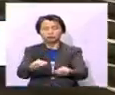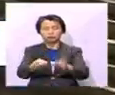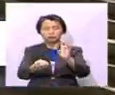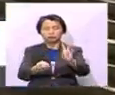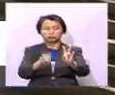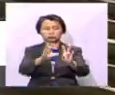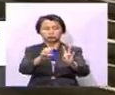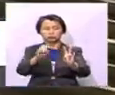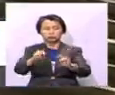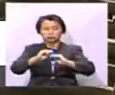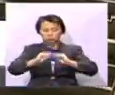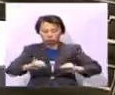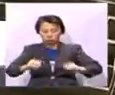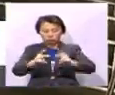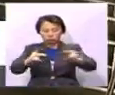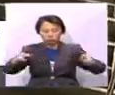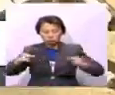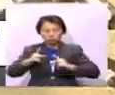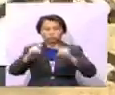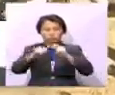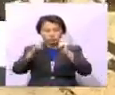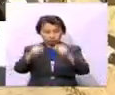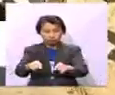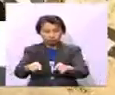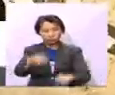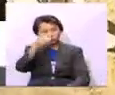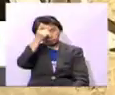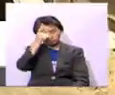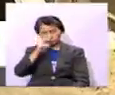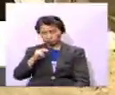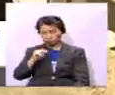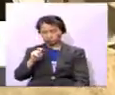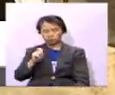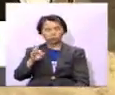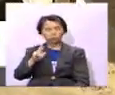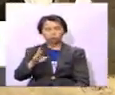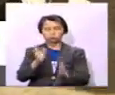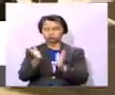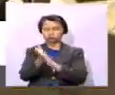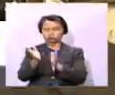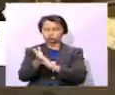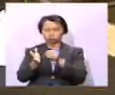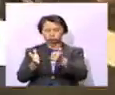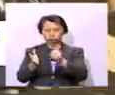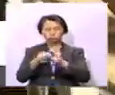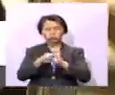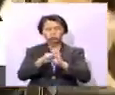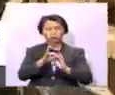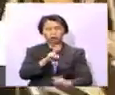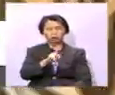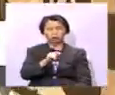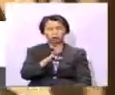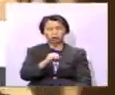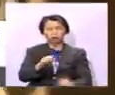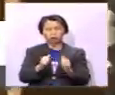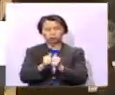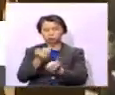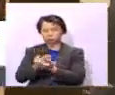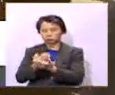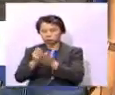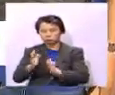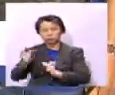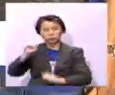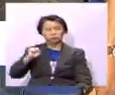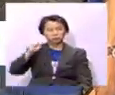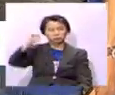700 pelajar di kawasan Parlimen Semporna. Datuk Seri Nasir turut memuji usaha kerjasama RTM dan Perbendaharaan Malaysia